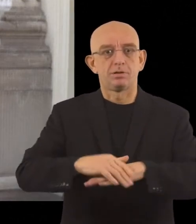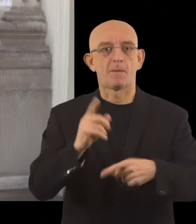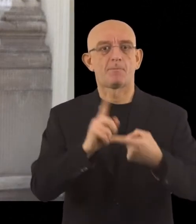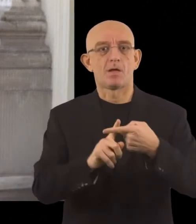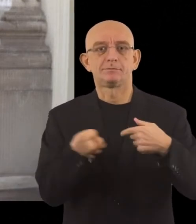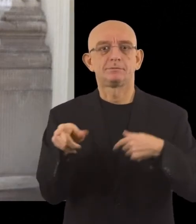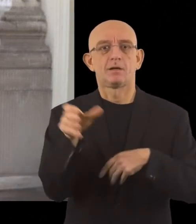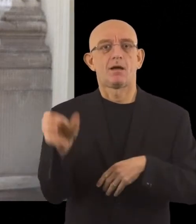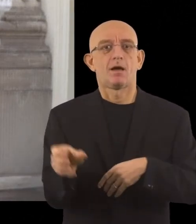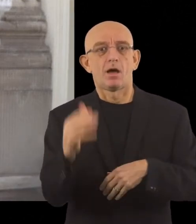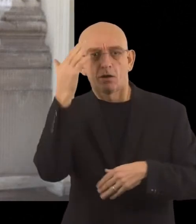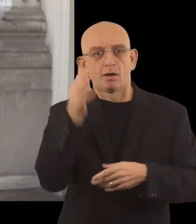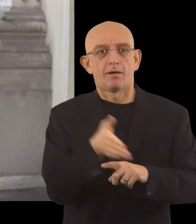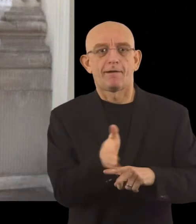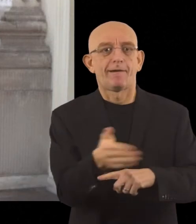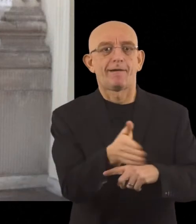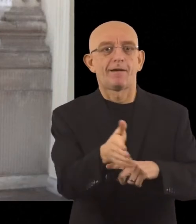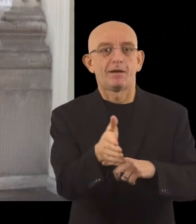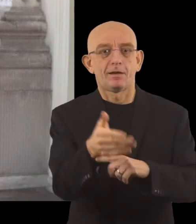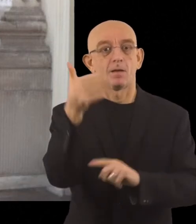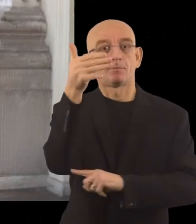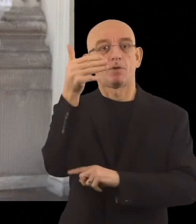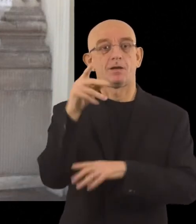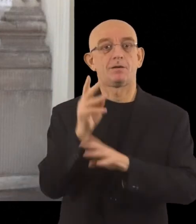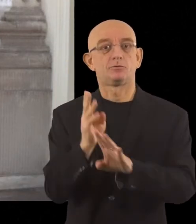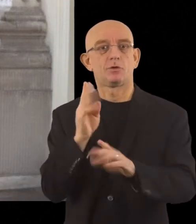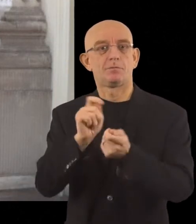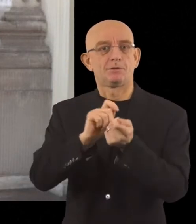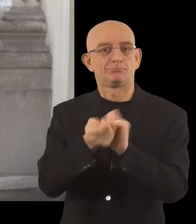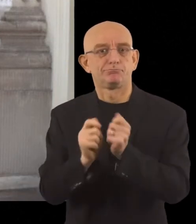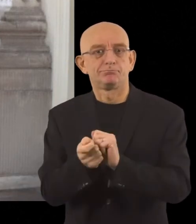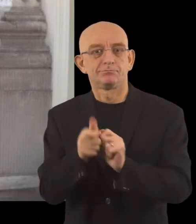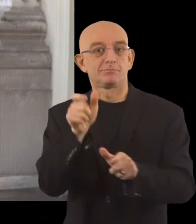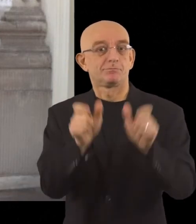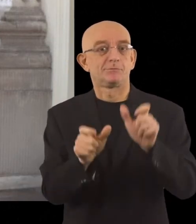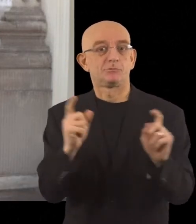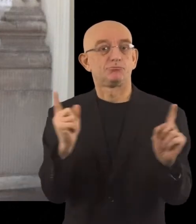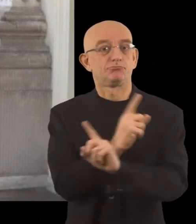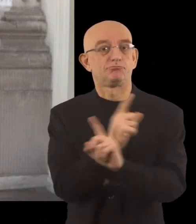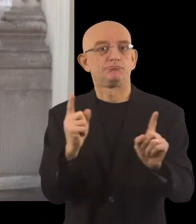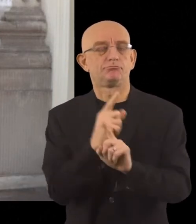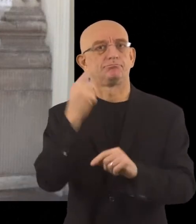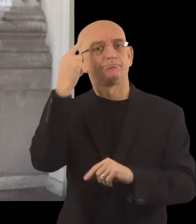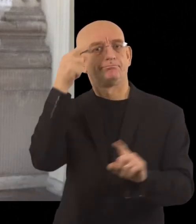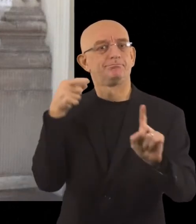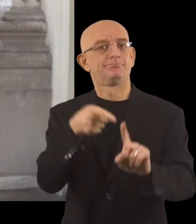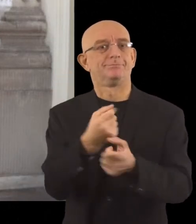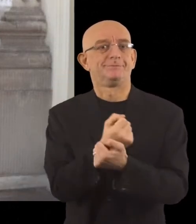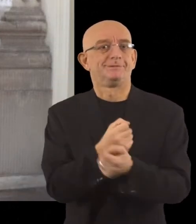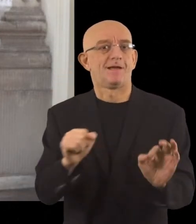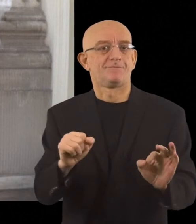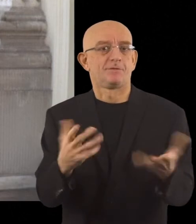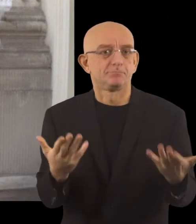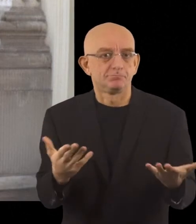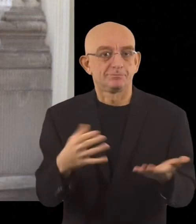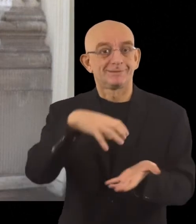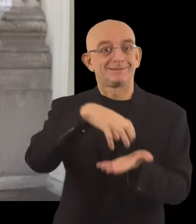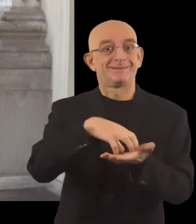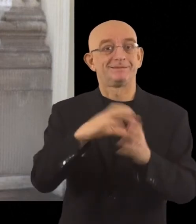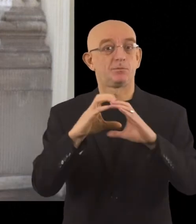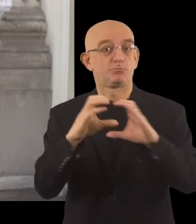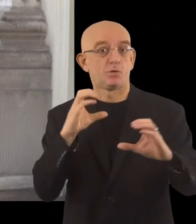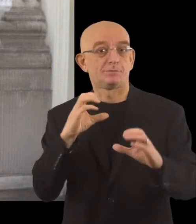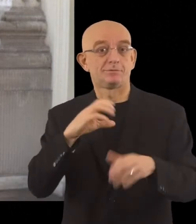czy pasy prowadzące. Dostosowujemy też przystanki czy przejścia dla pieszych tak, aby były bardziej bezpieczne.